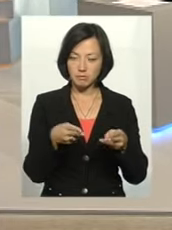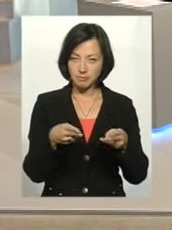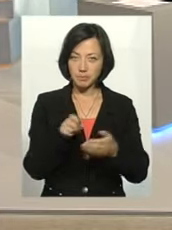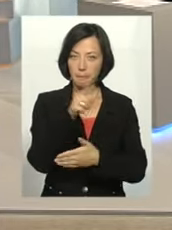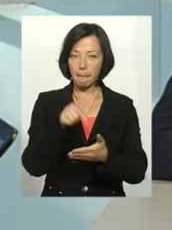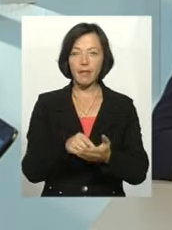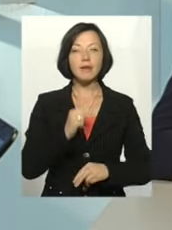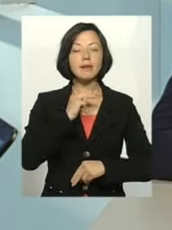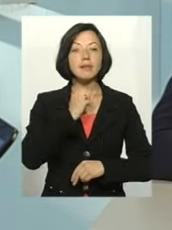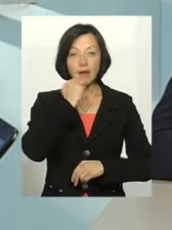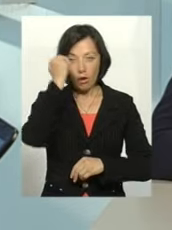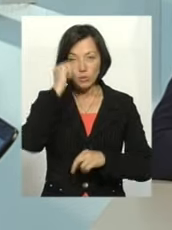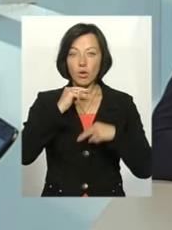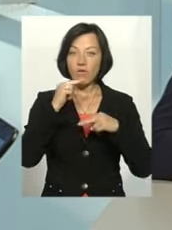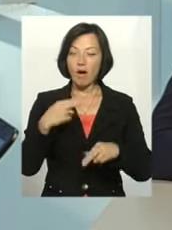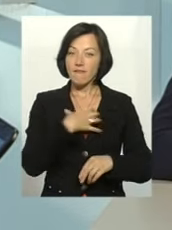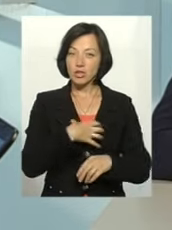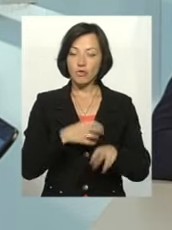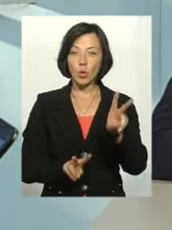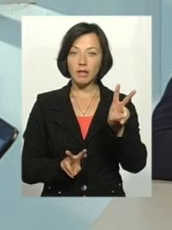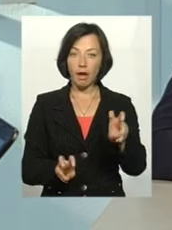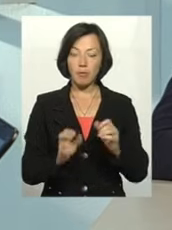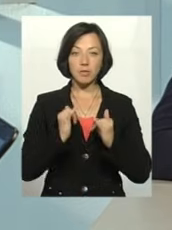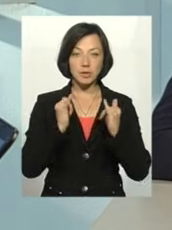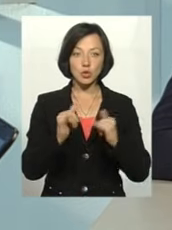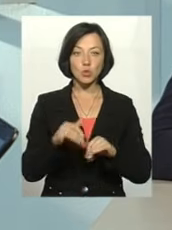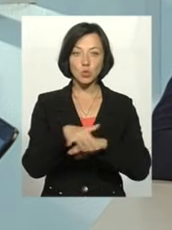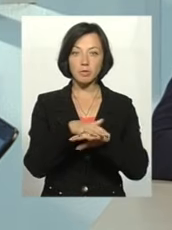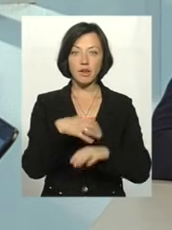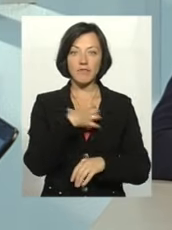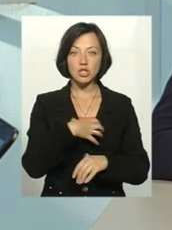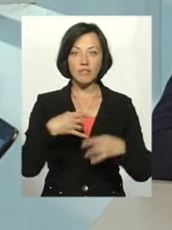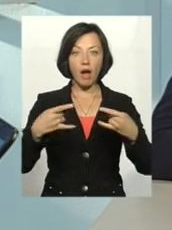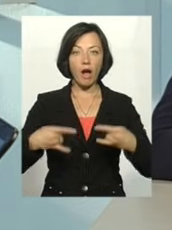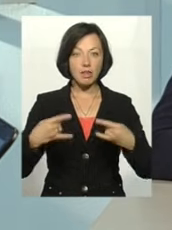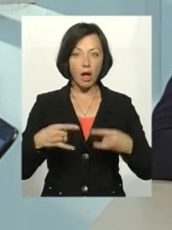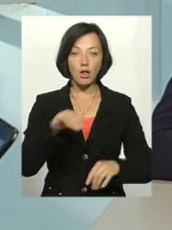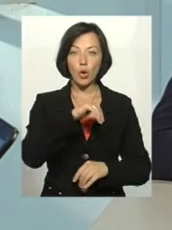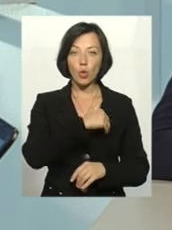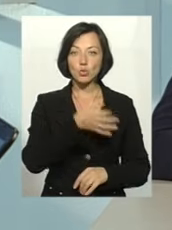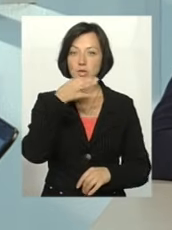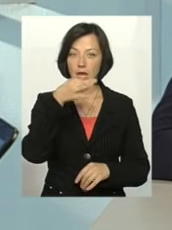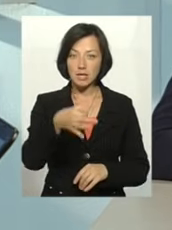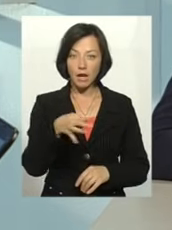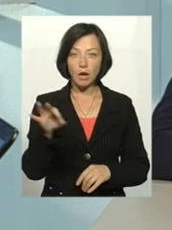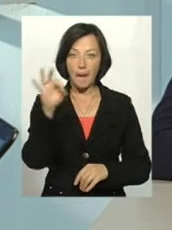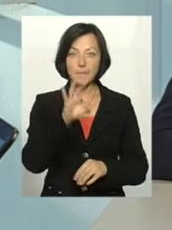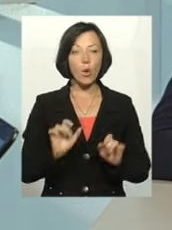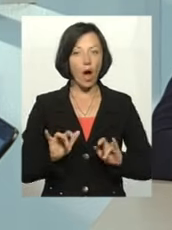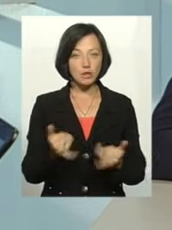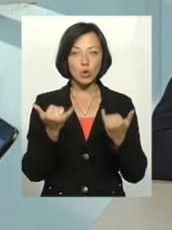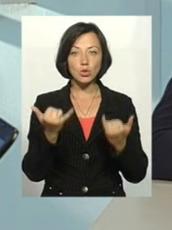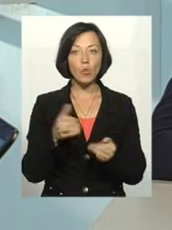за увагу до цієї важливої теми, яку ви приділяєте як суспільно важливий канал. І хочу сказати про акцію, яка